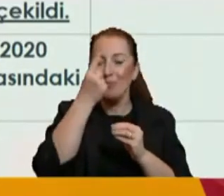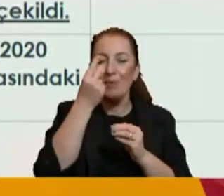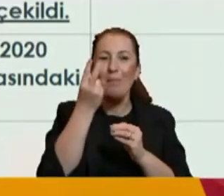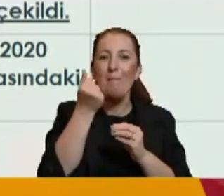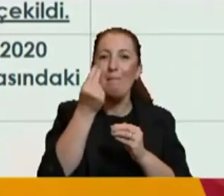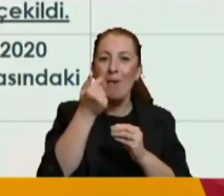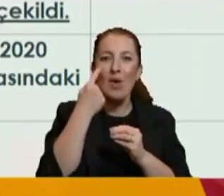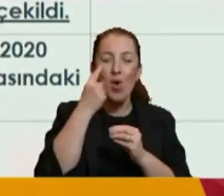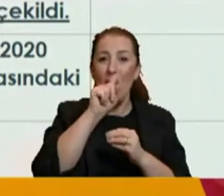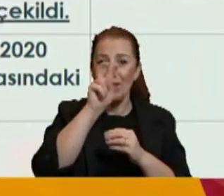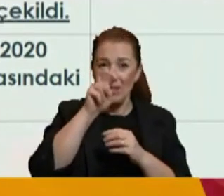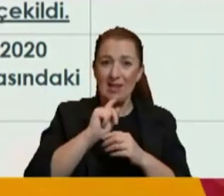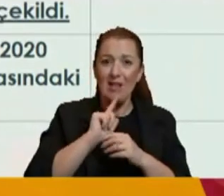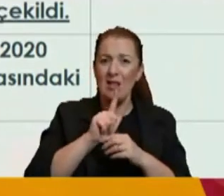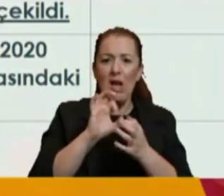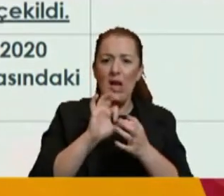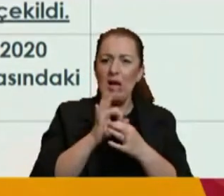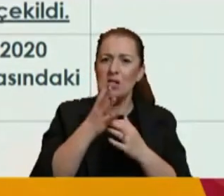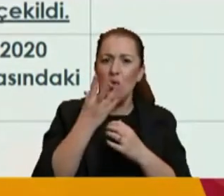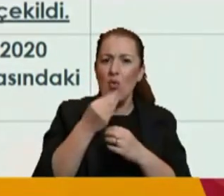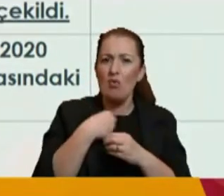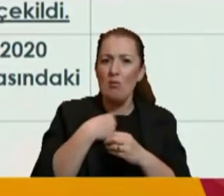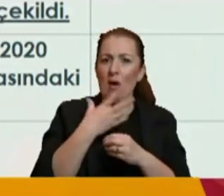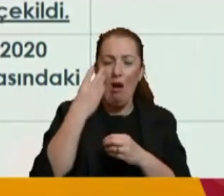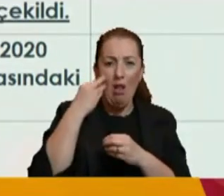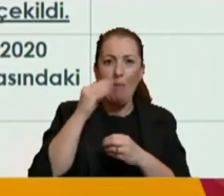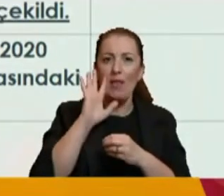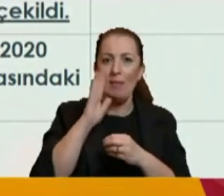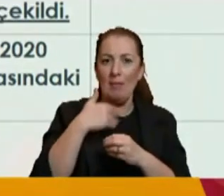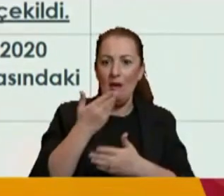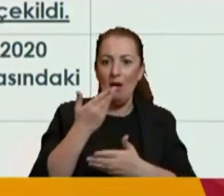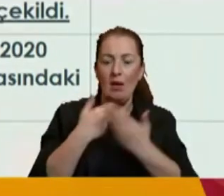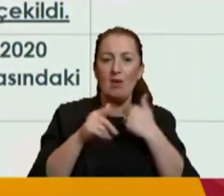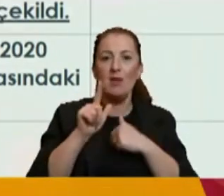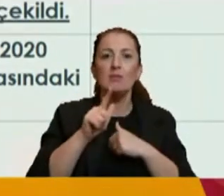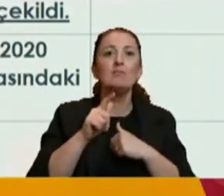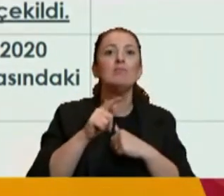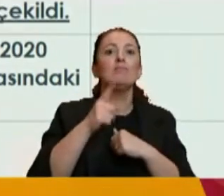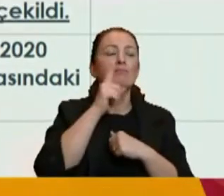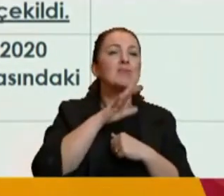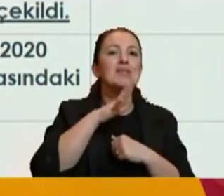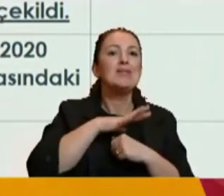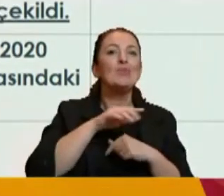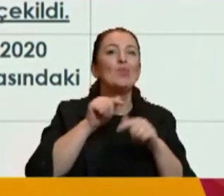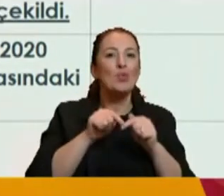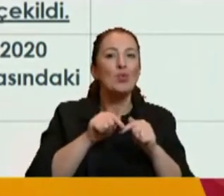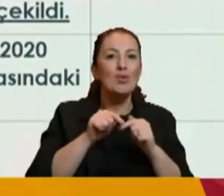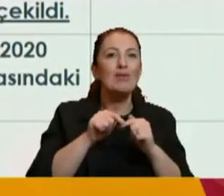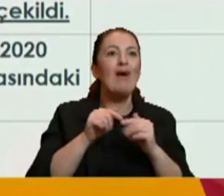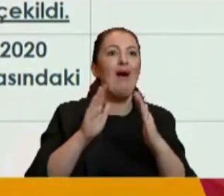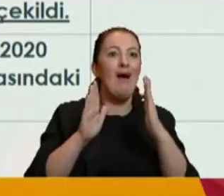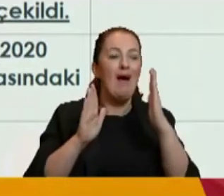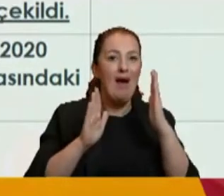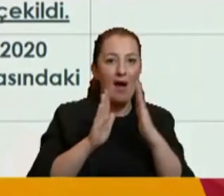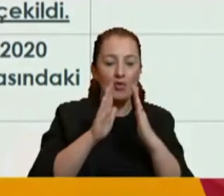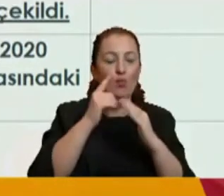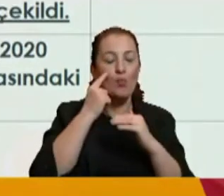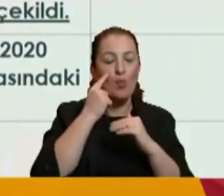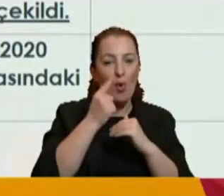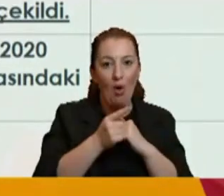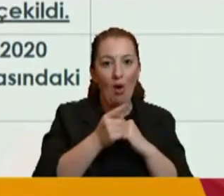çıkıyor bana izah etmeniz lazım Çünkü bu taleplerimiz burada karşılananlar Burada